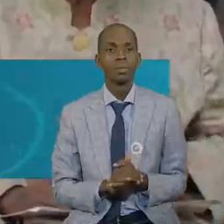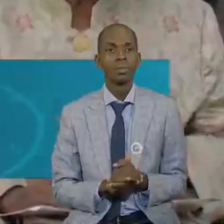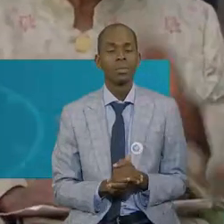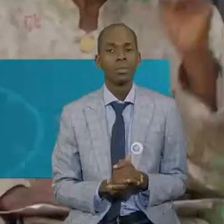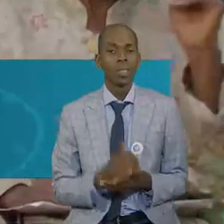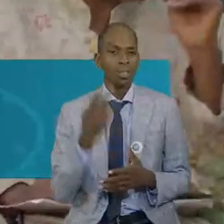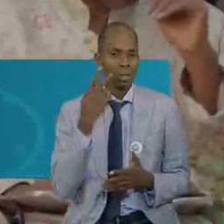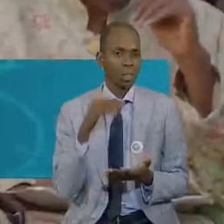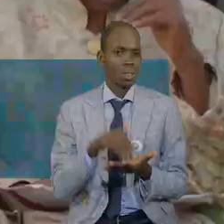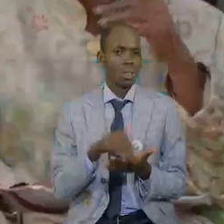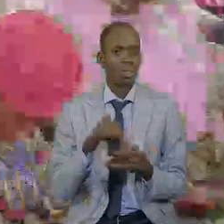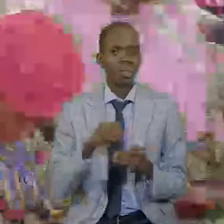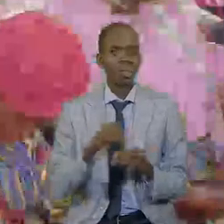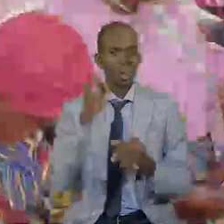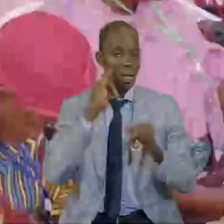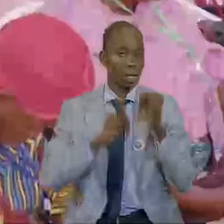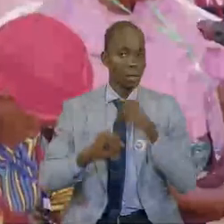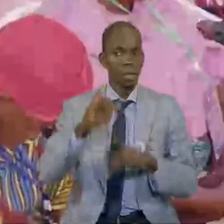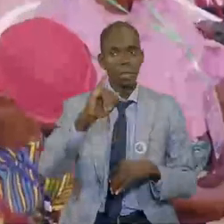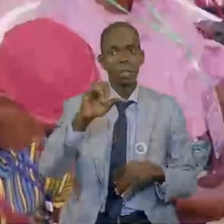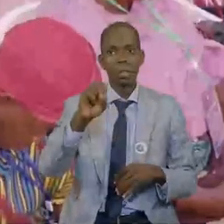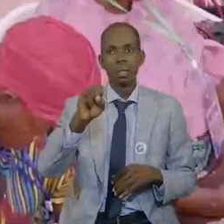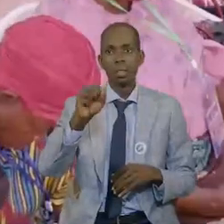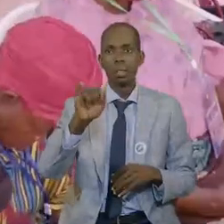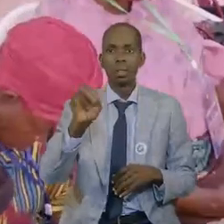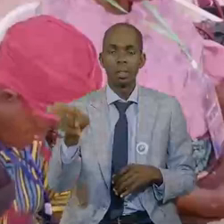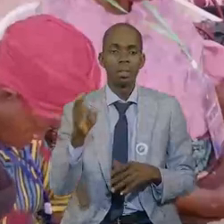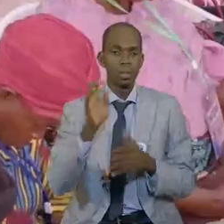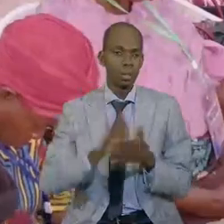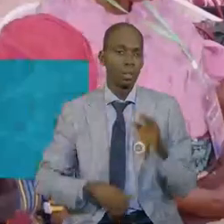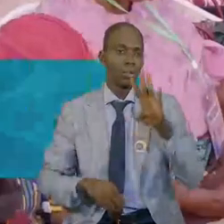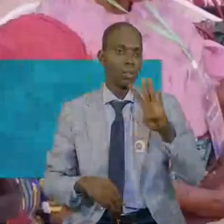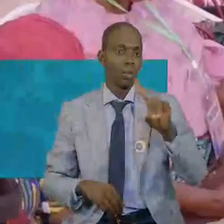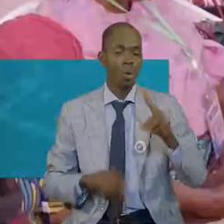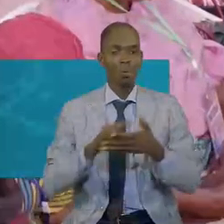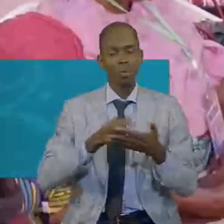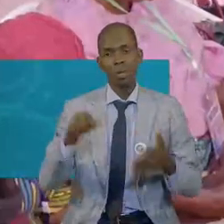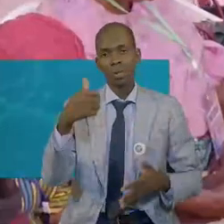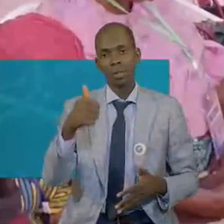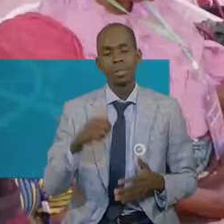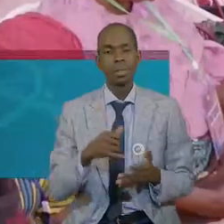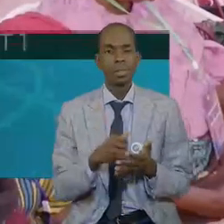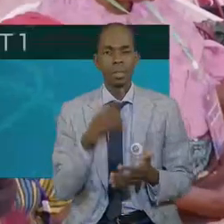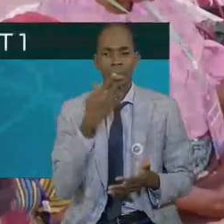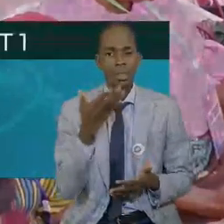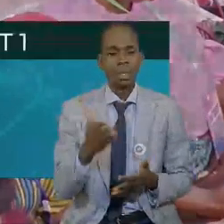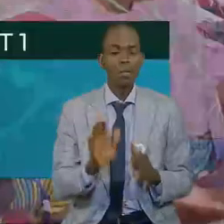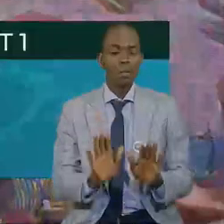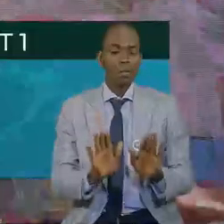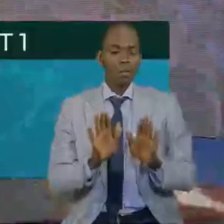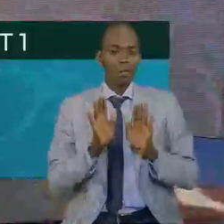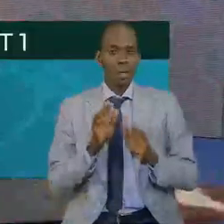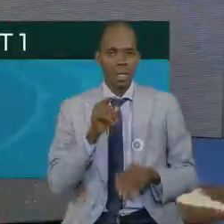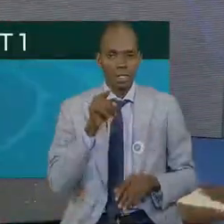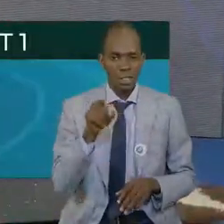that again in Isaiah chapter 41, verse 10. Voyons cela encore en Isaïe 41, le verset 10. thou